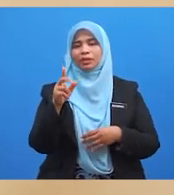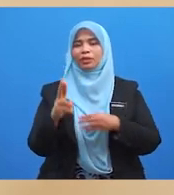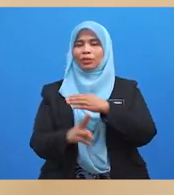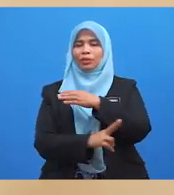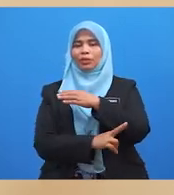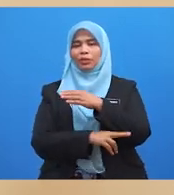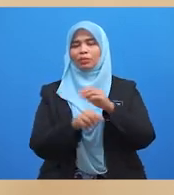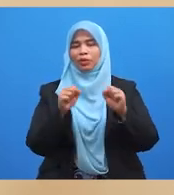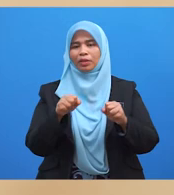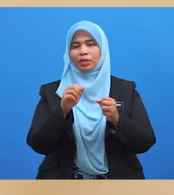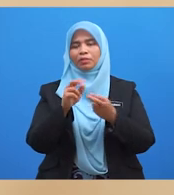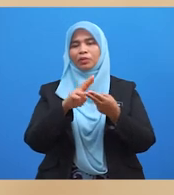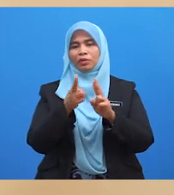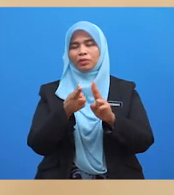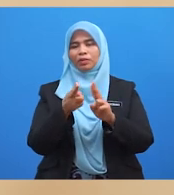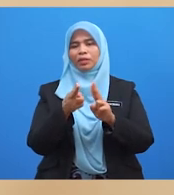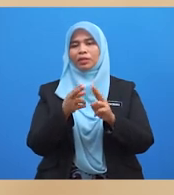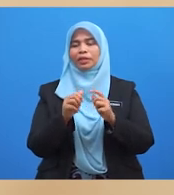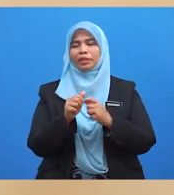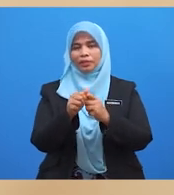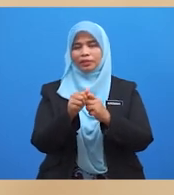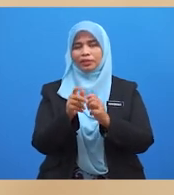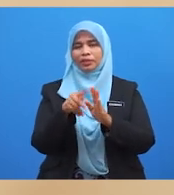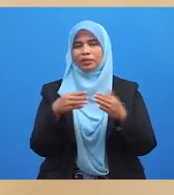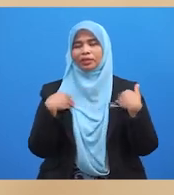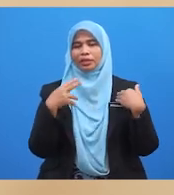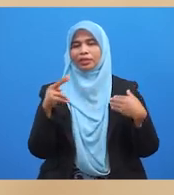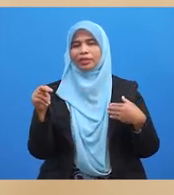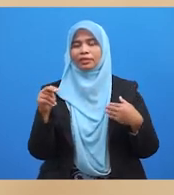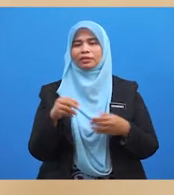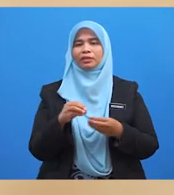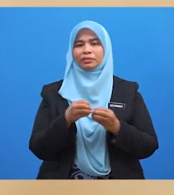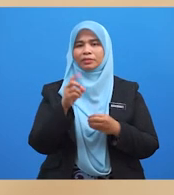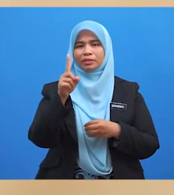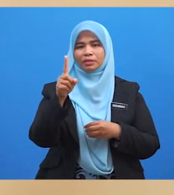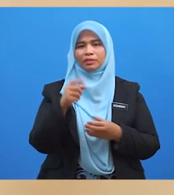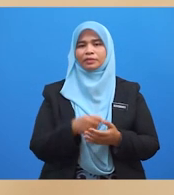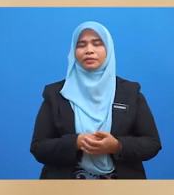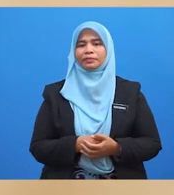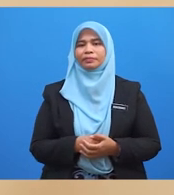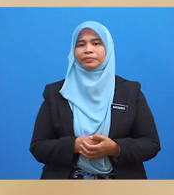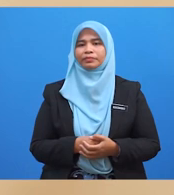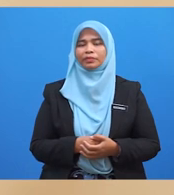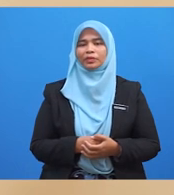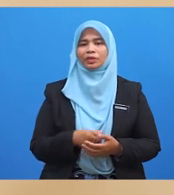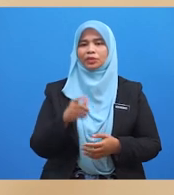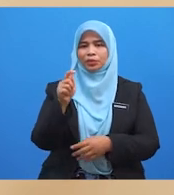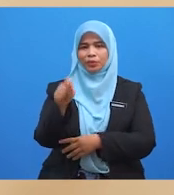hukumnya boleh berubah mengikut keadaan. Yang pertama, menjadi